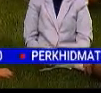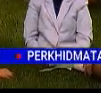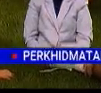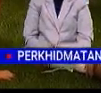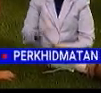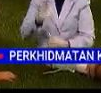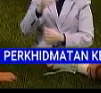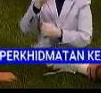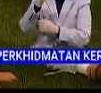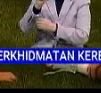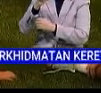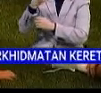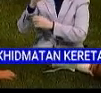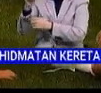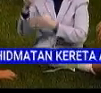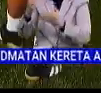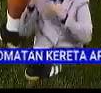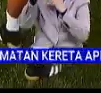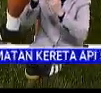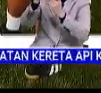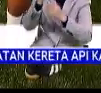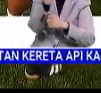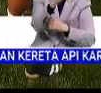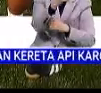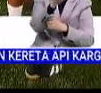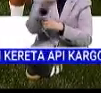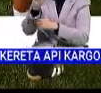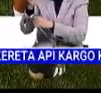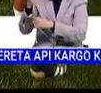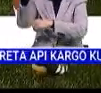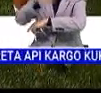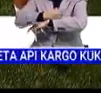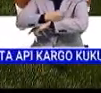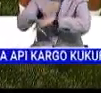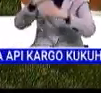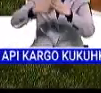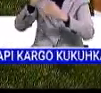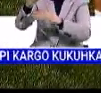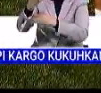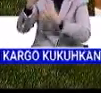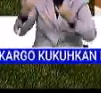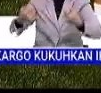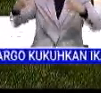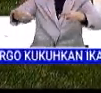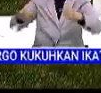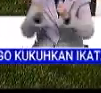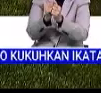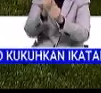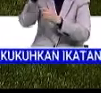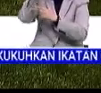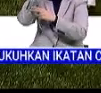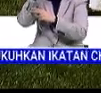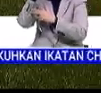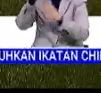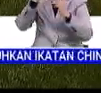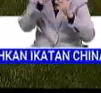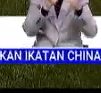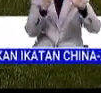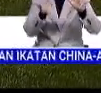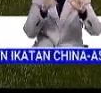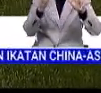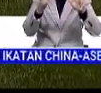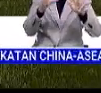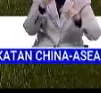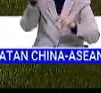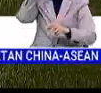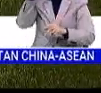Cheng Ho mahukan tempoh antara 10 hingga 12 hari pada Mei sebelum berdepan Emirat Arab Bersatu UAE pada 3 Jun, diikuti